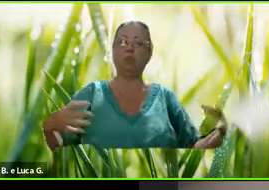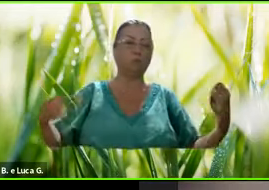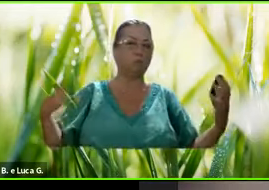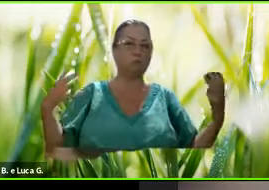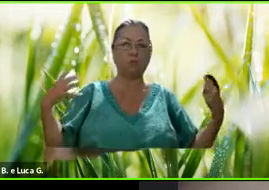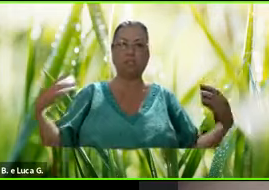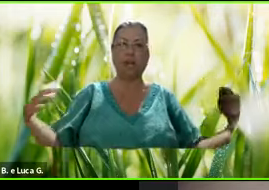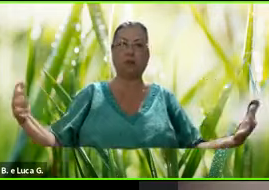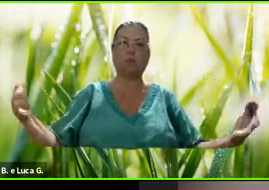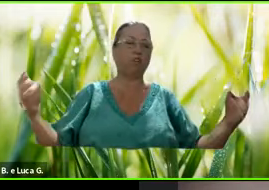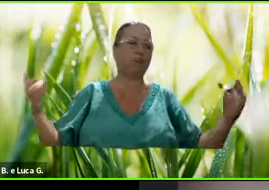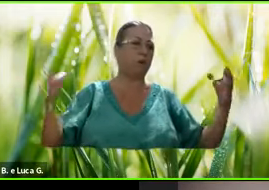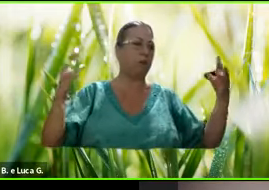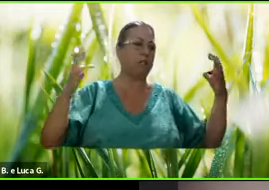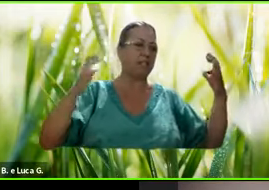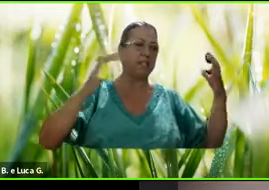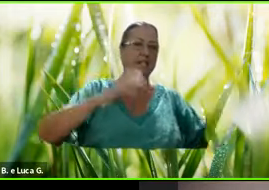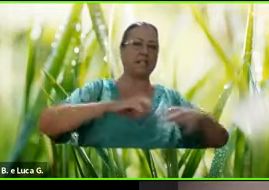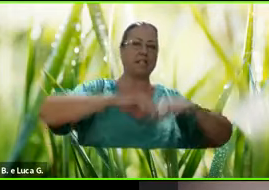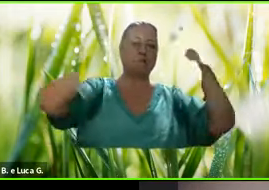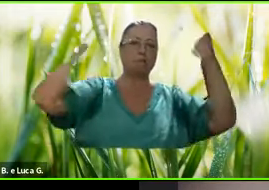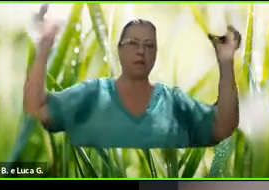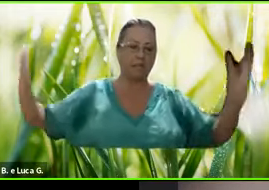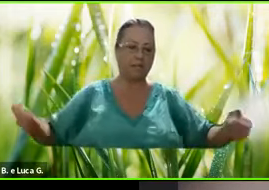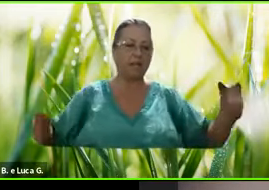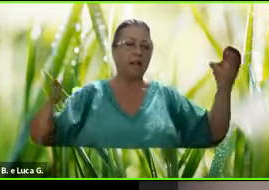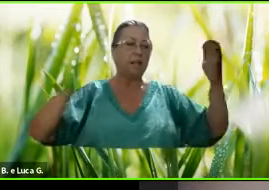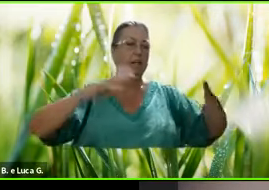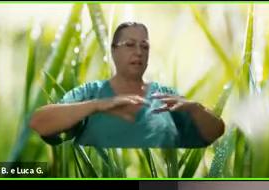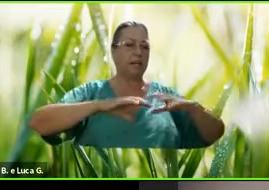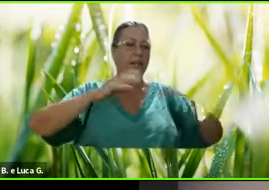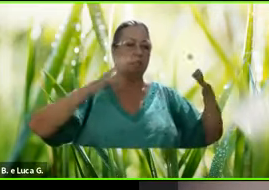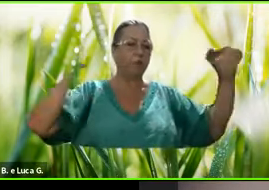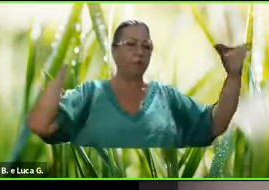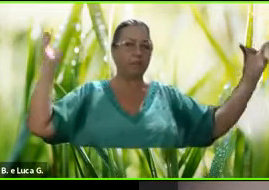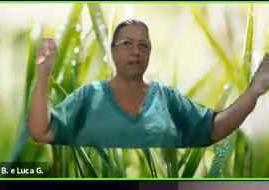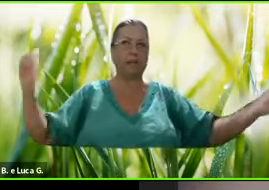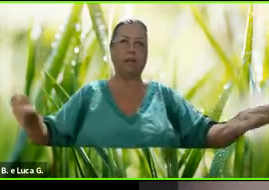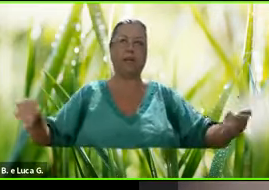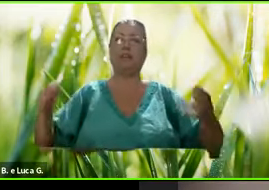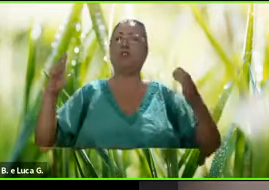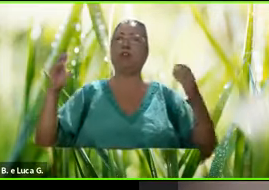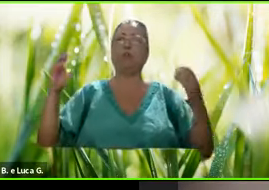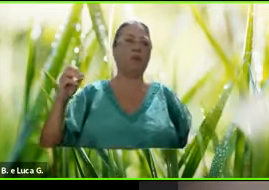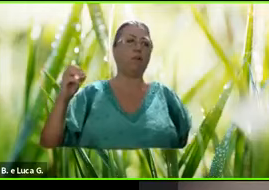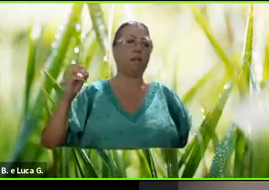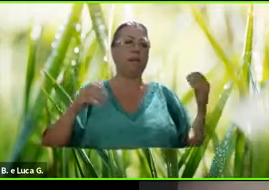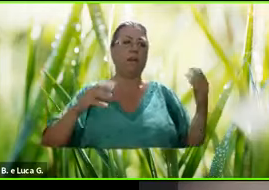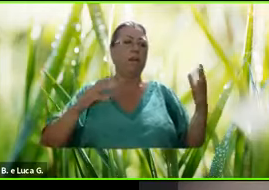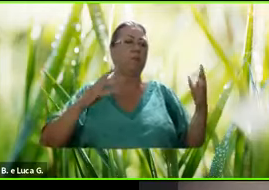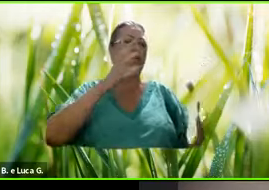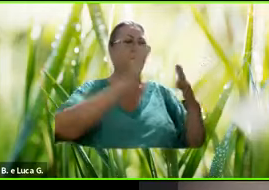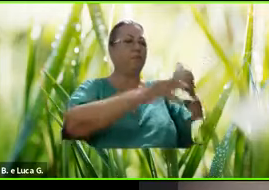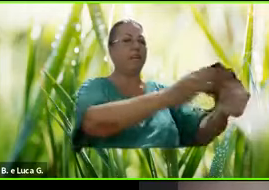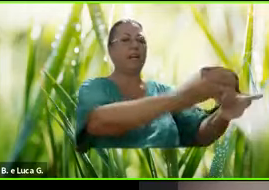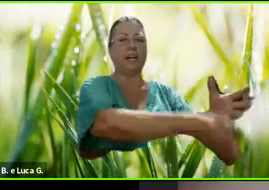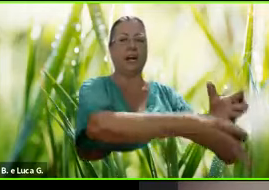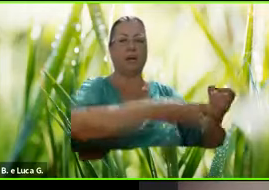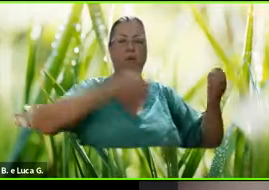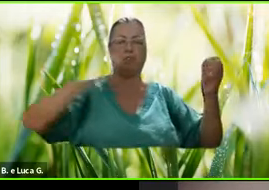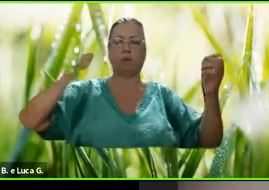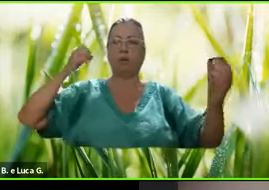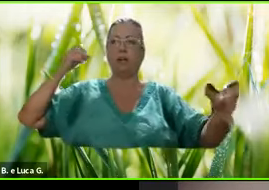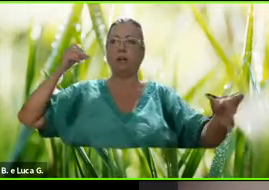bisogno di un sacco, c'è quello che si interessa dell'ambiente, che purifica l'ambiente, c'è quello che